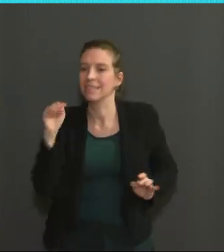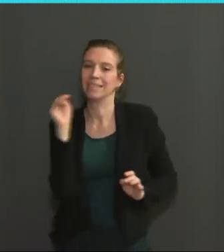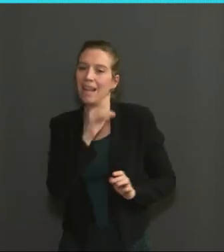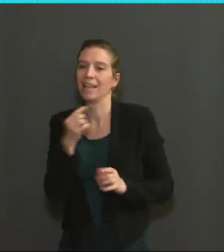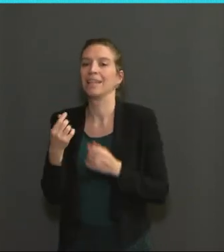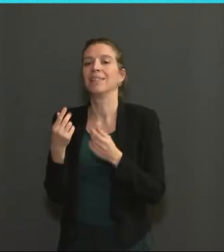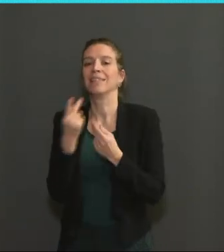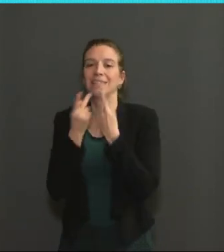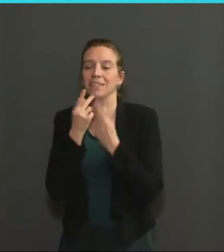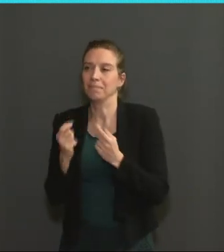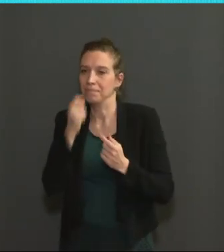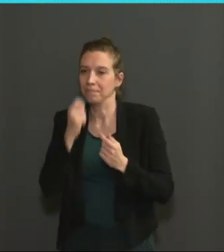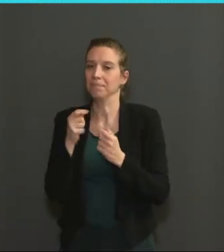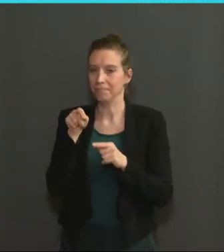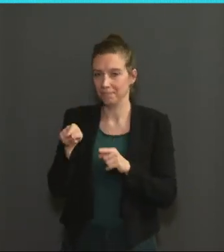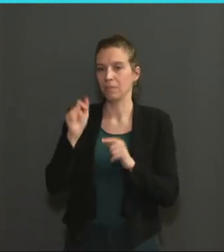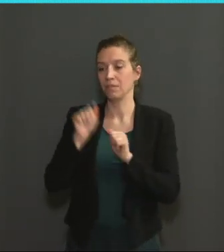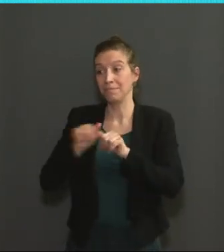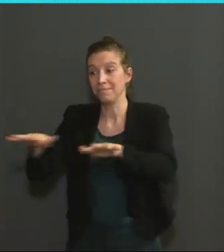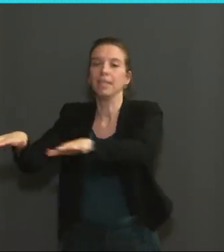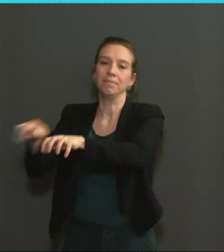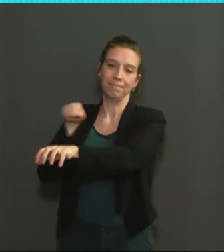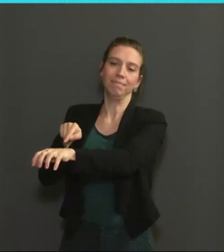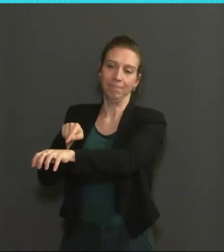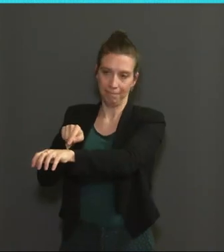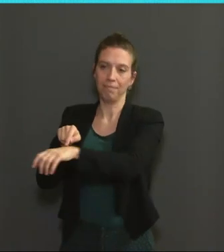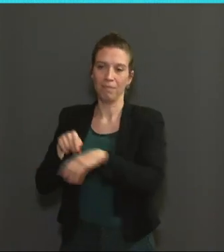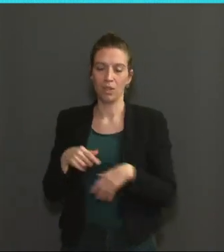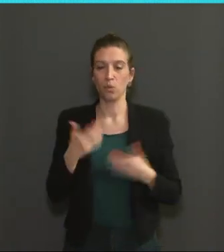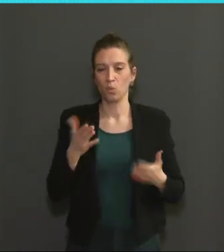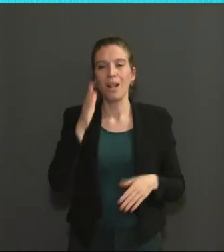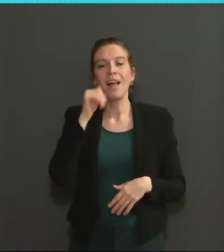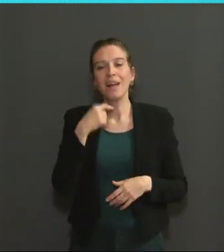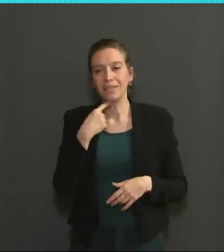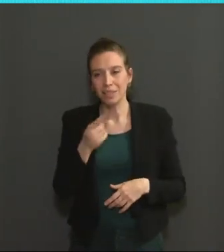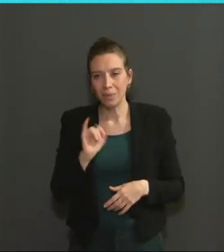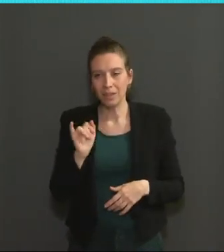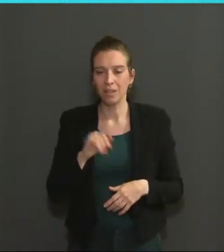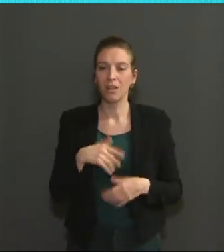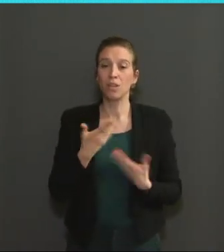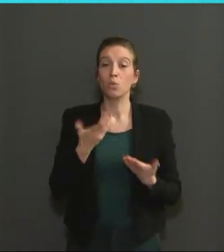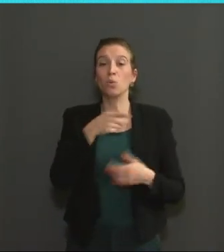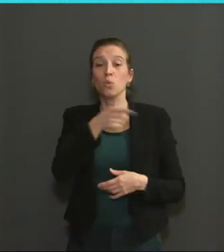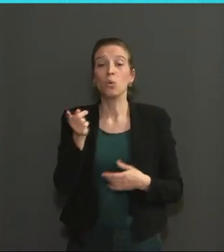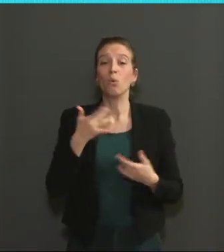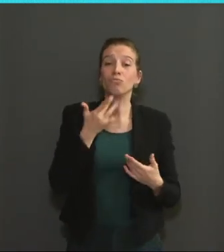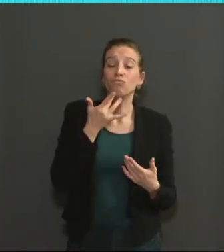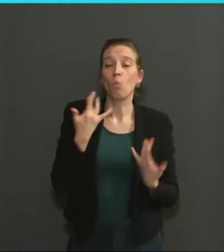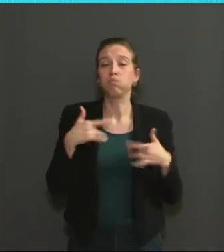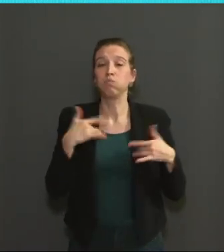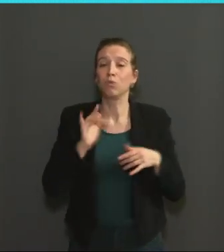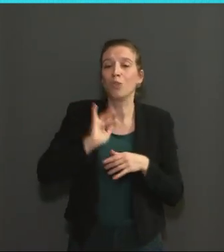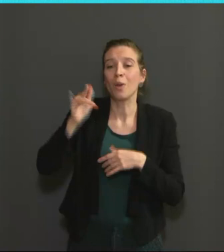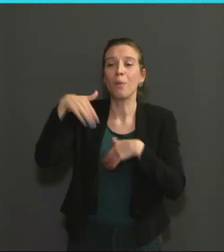stoppen en tenslotte vermidd alle onnodige verplaatsing naar het buitenland momenteel